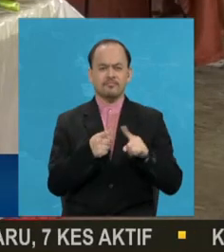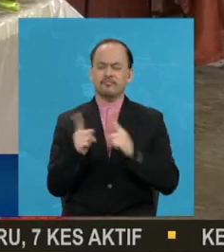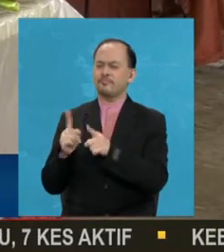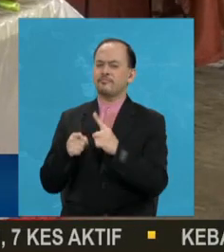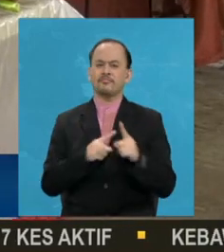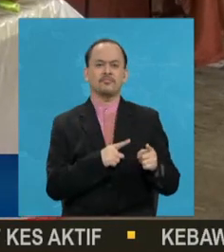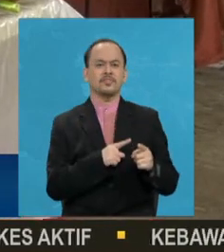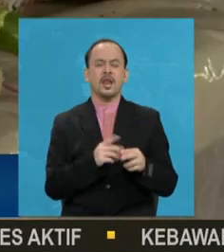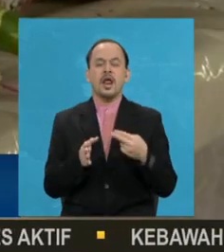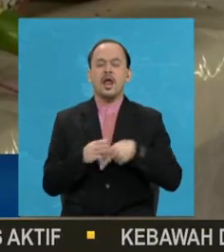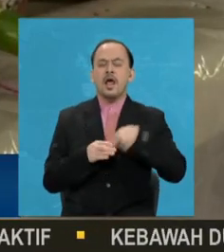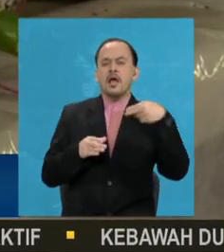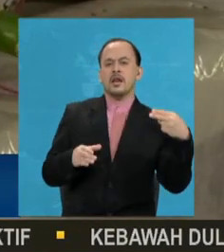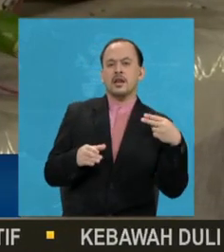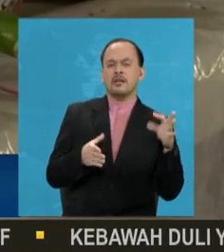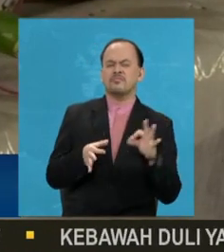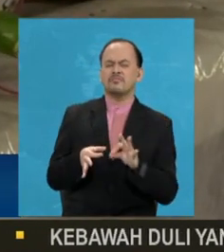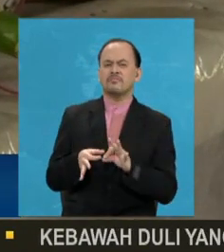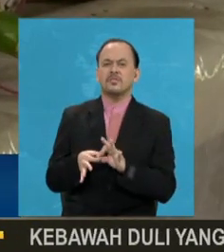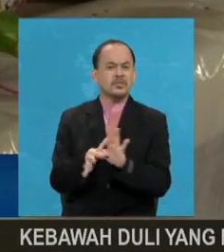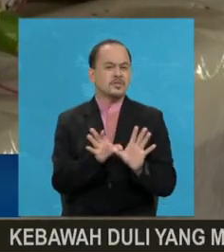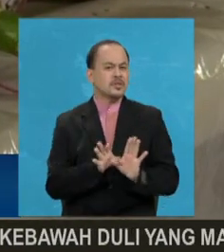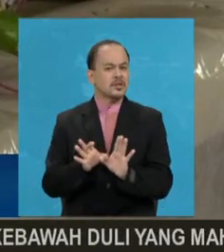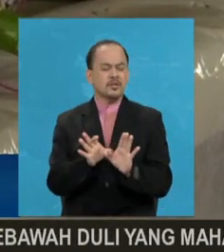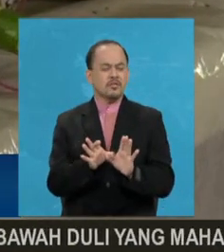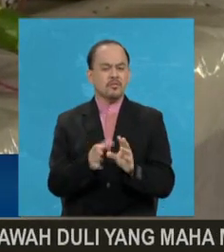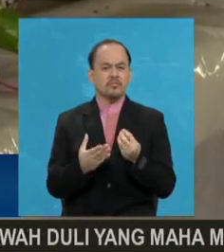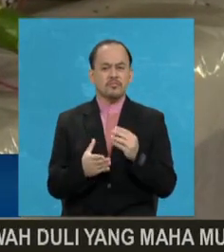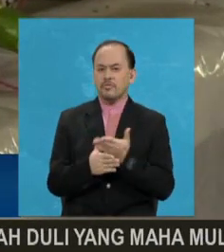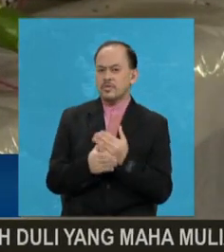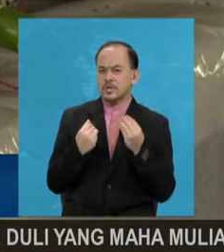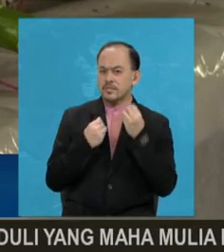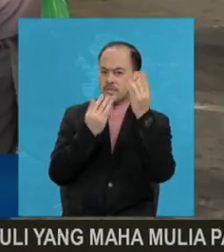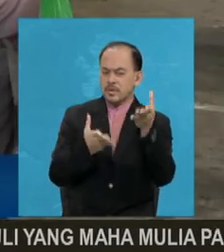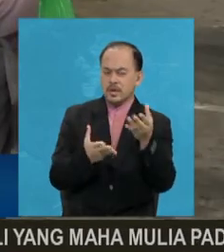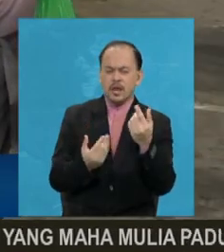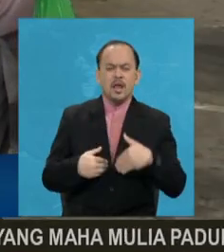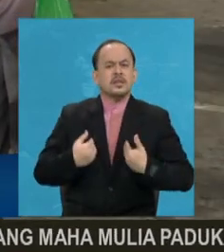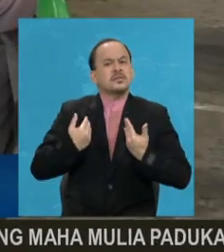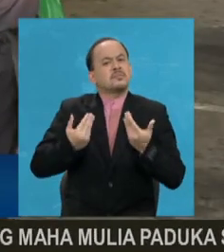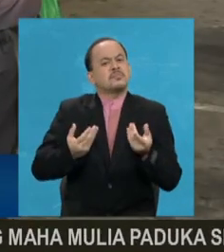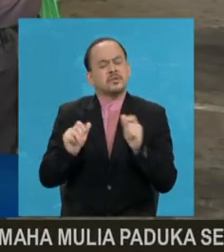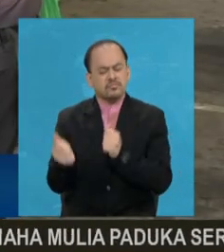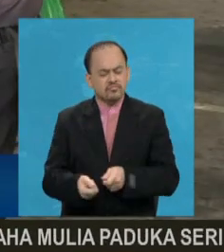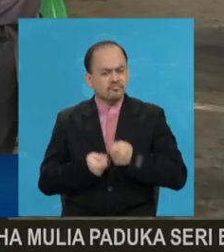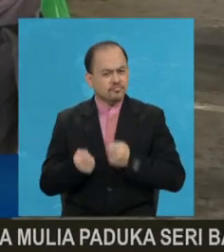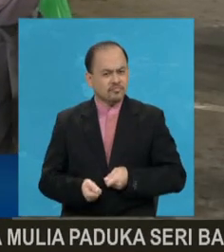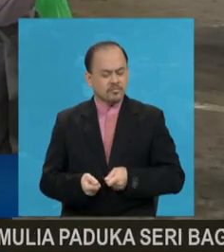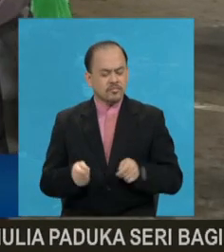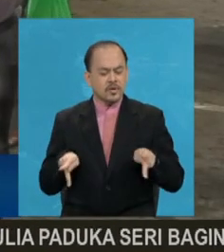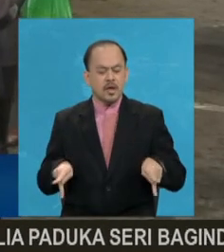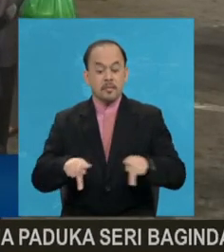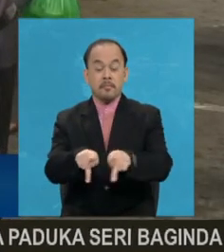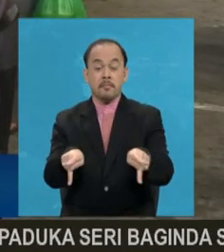mengenai dengan hasil syari'at dan juga berkongsi maklumat mengenai kaedah bercucuk tanam petak-petak jualan